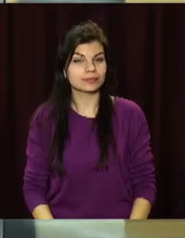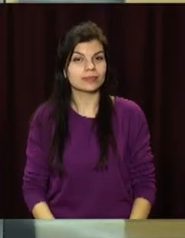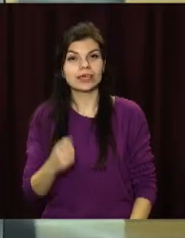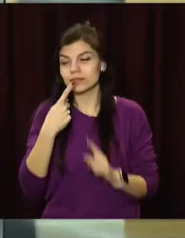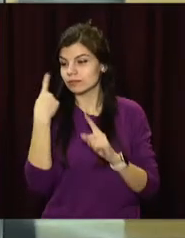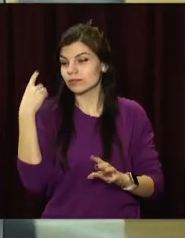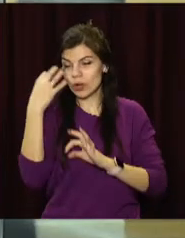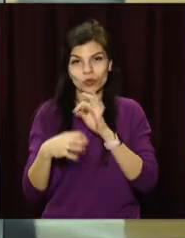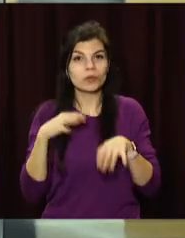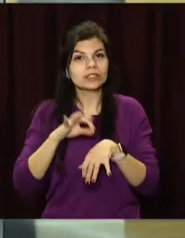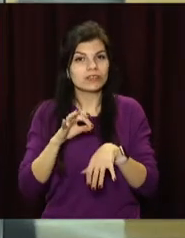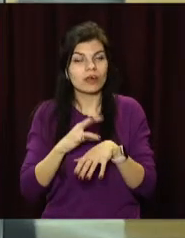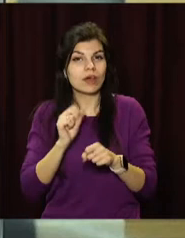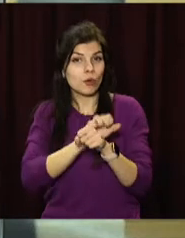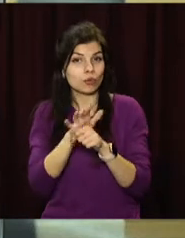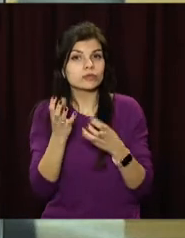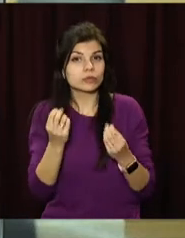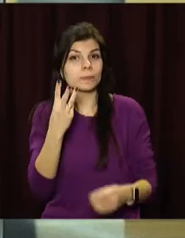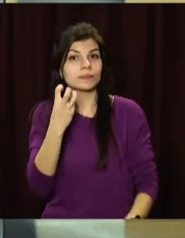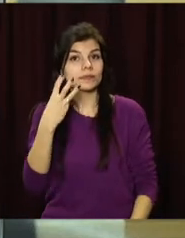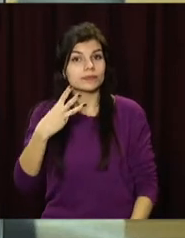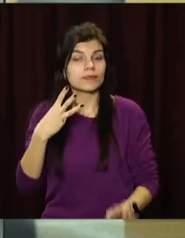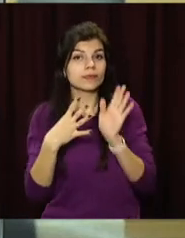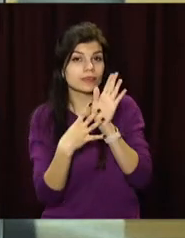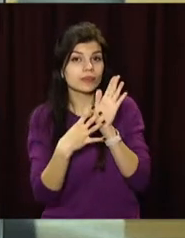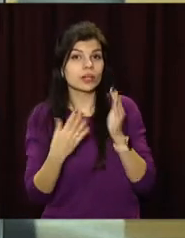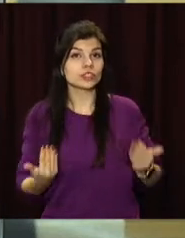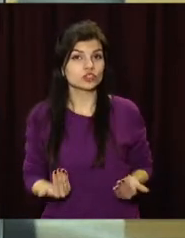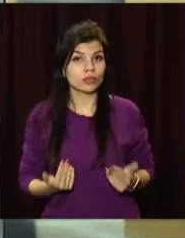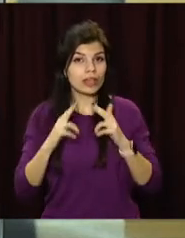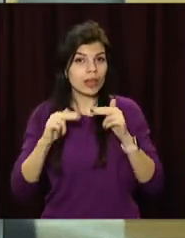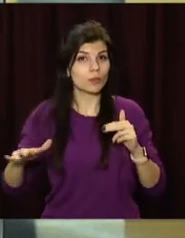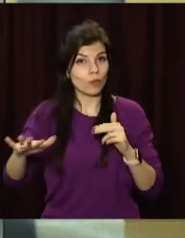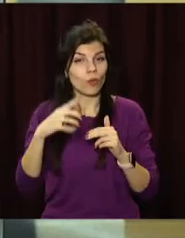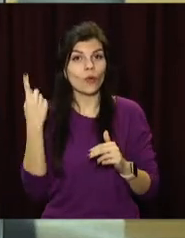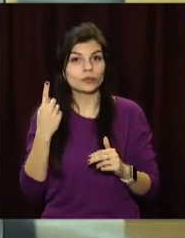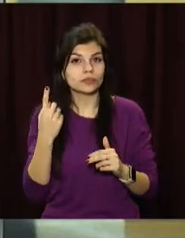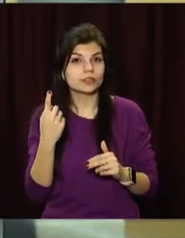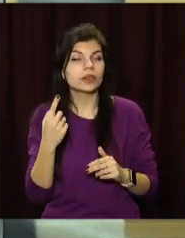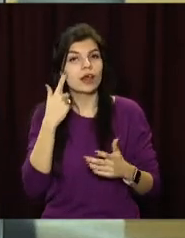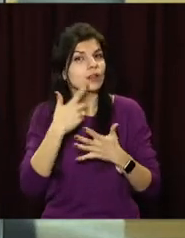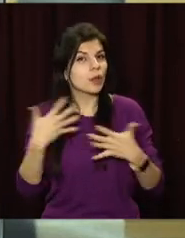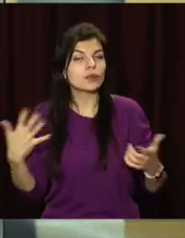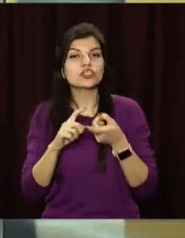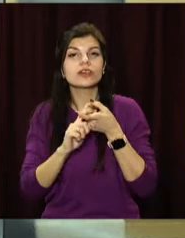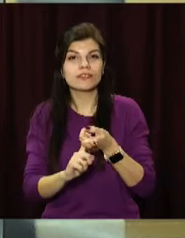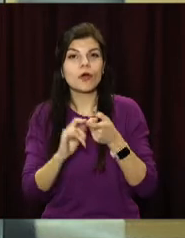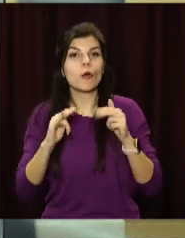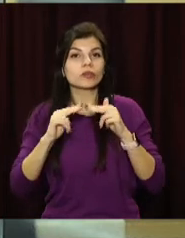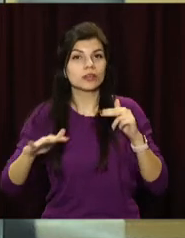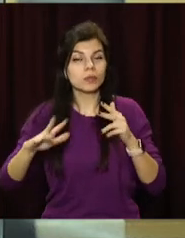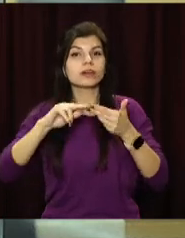За минулу добу захворіли на корону ще 339 мешканців Дніпропетровської області. Найбільше інфікованих у